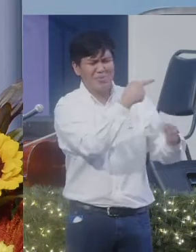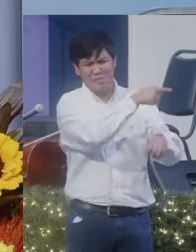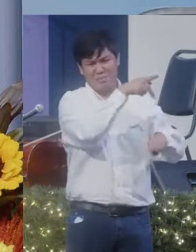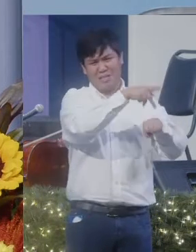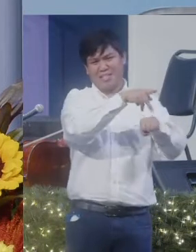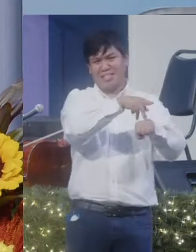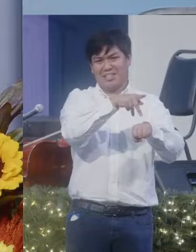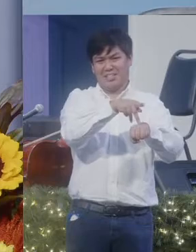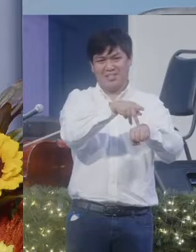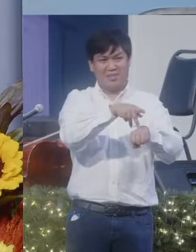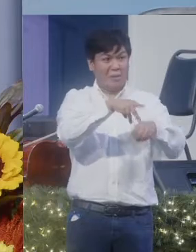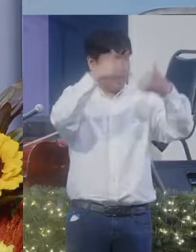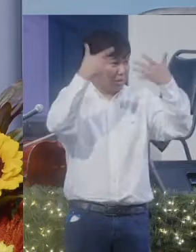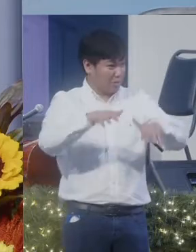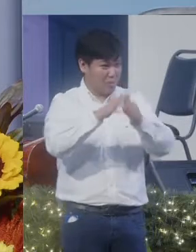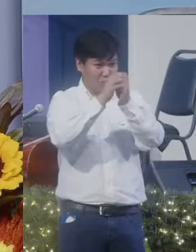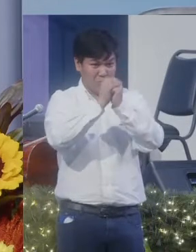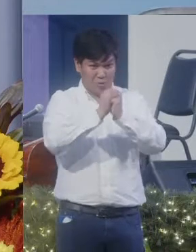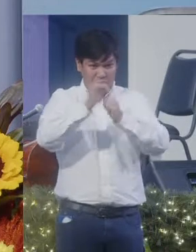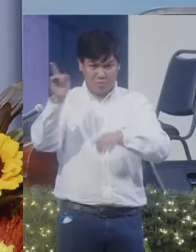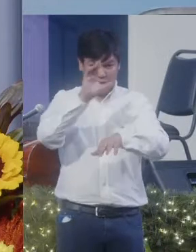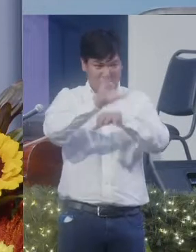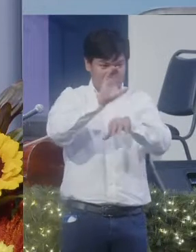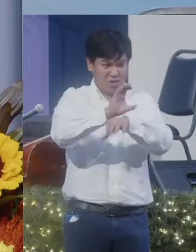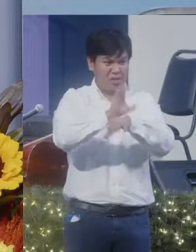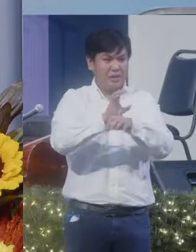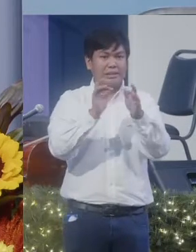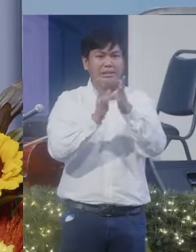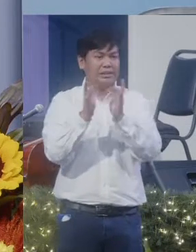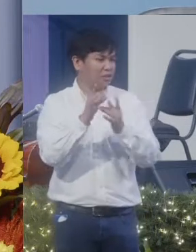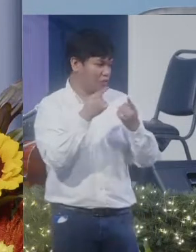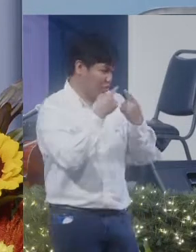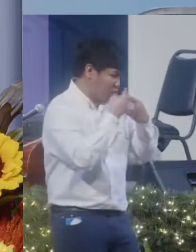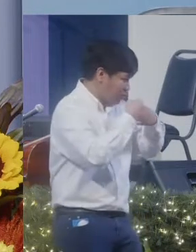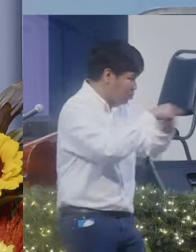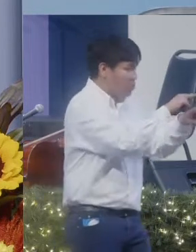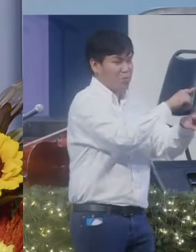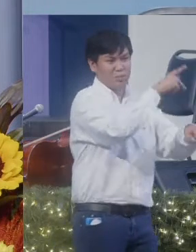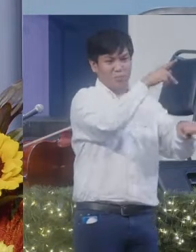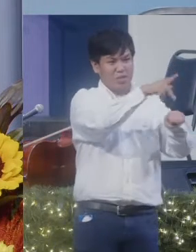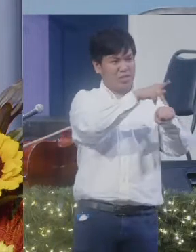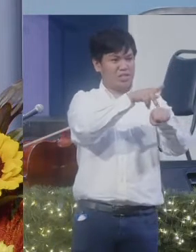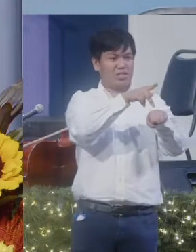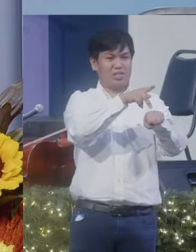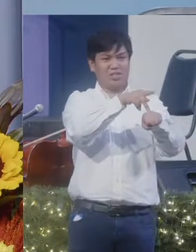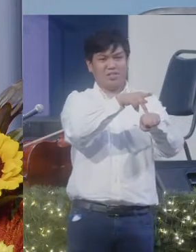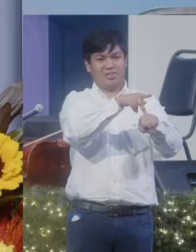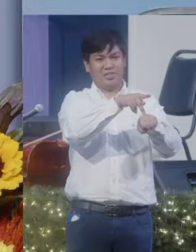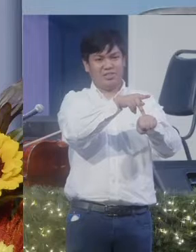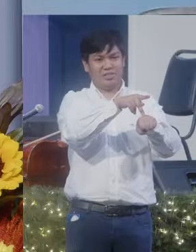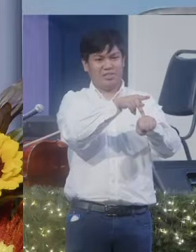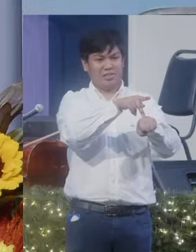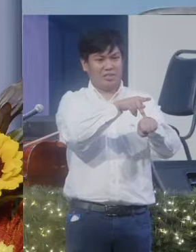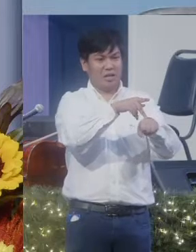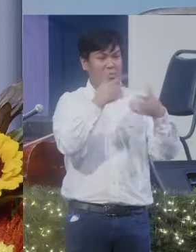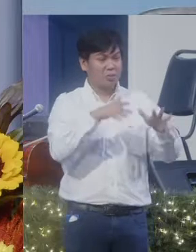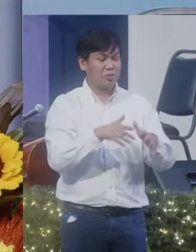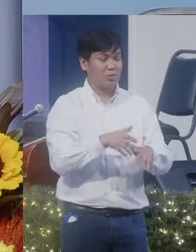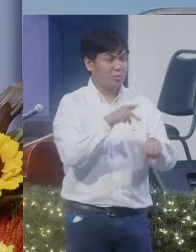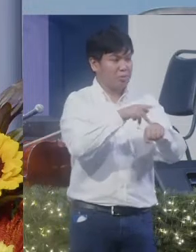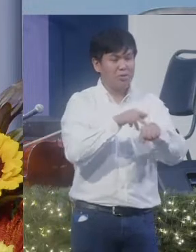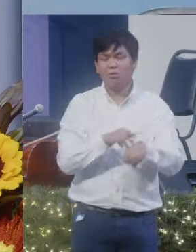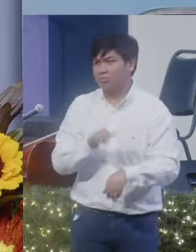church service nila sa sinagoga, kung saan siya ay nag-preach, Sila ay nagpunta sa bahay ni